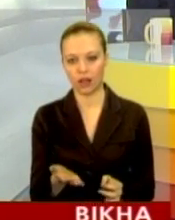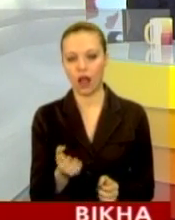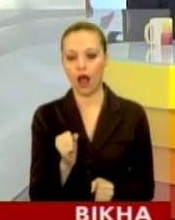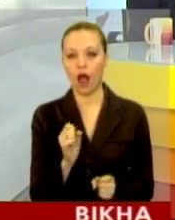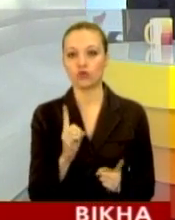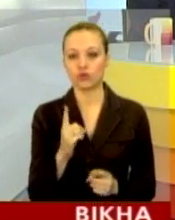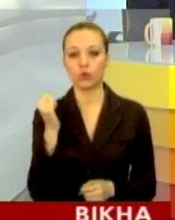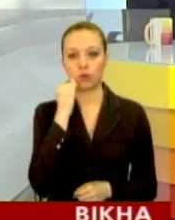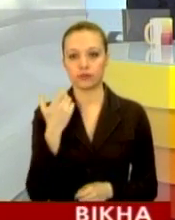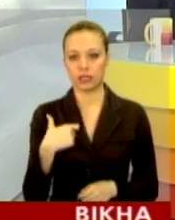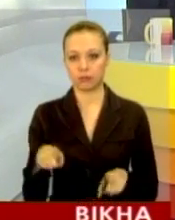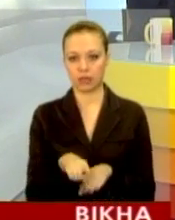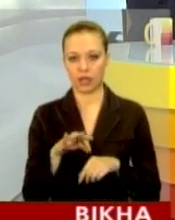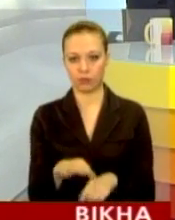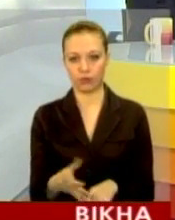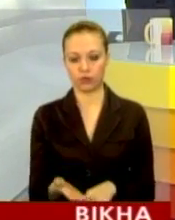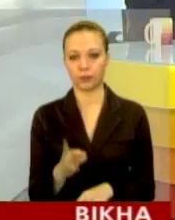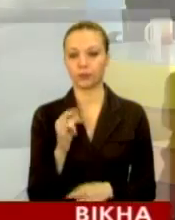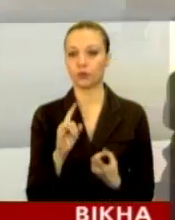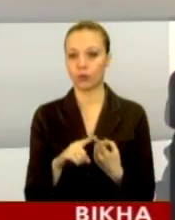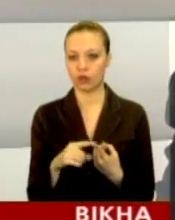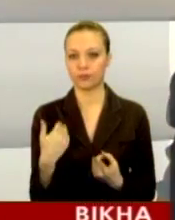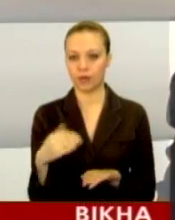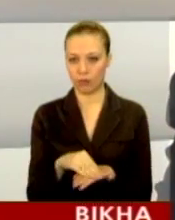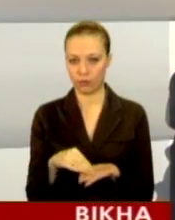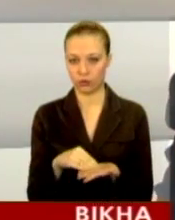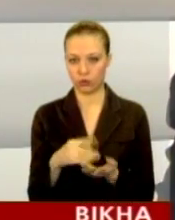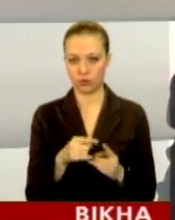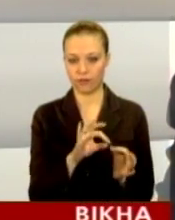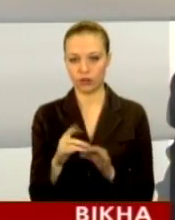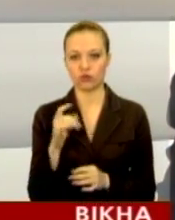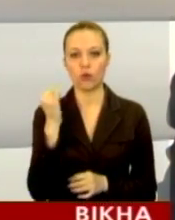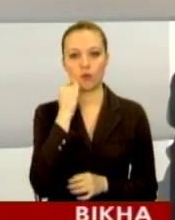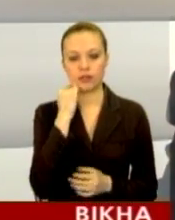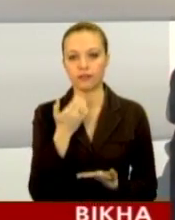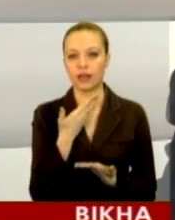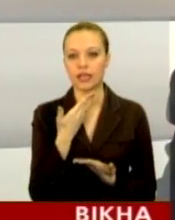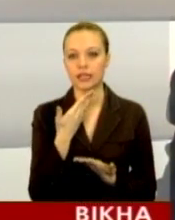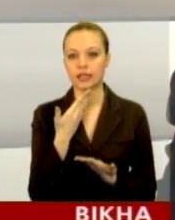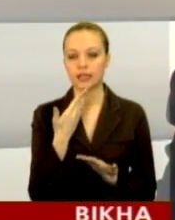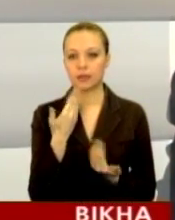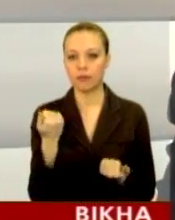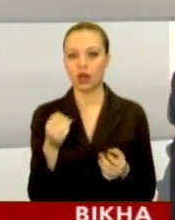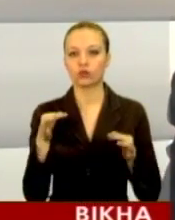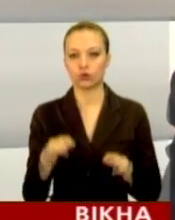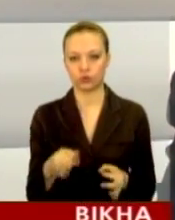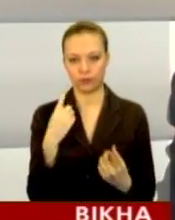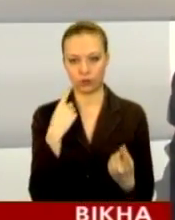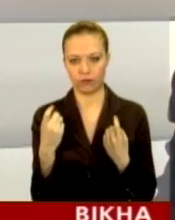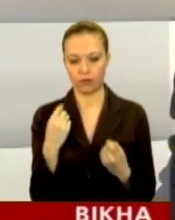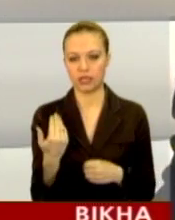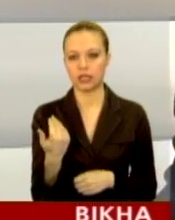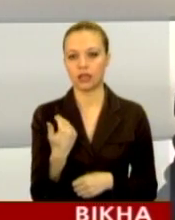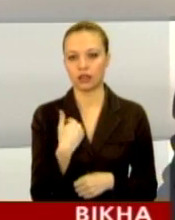То чому Москва себе так поводить? Ну, по-перше, я повторюю ще цю фразу, що Москва не має достовірної інформації.